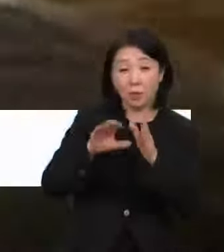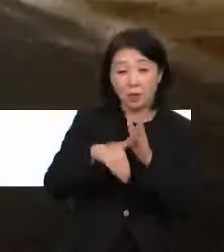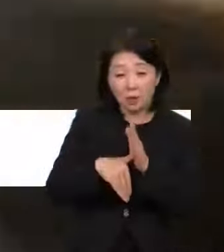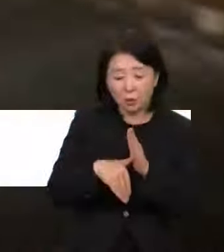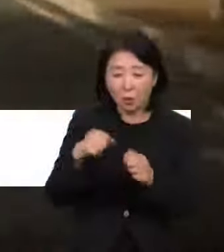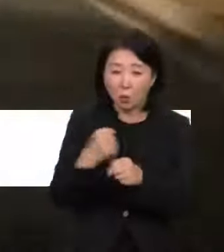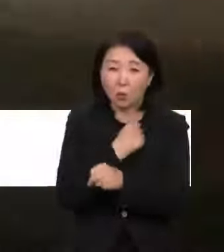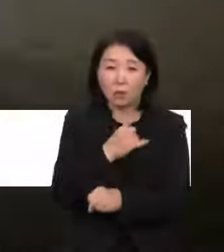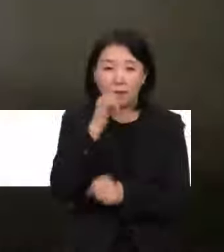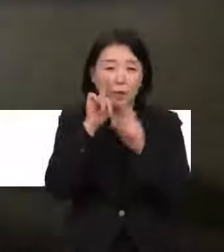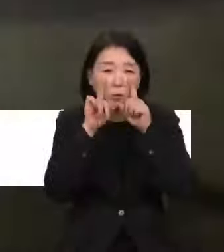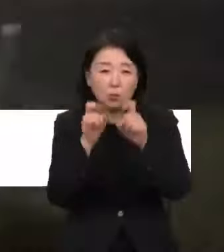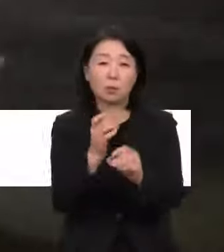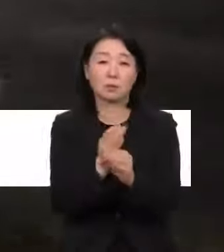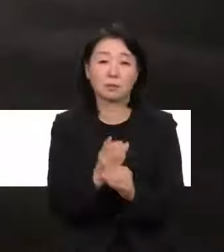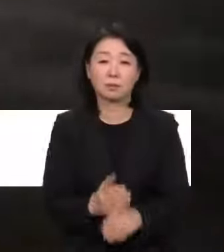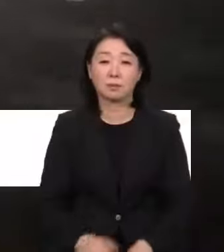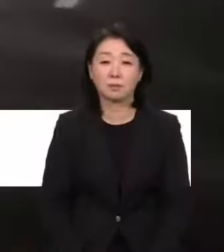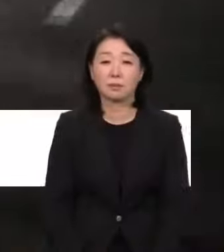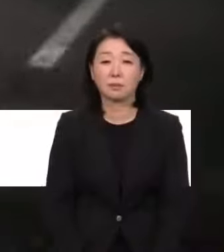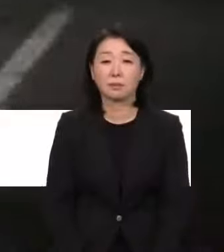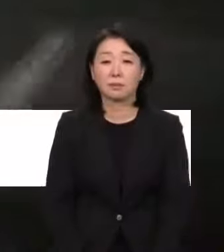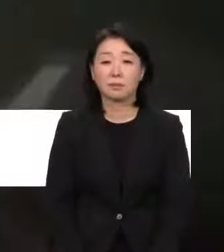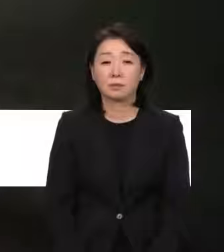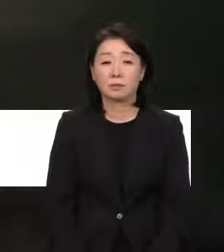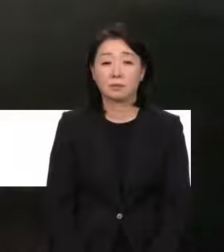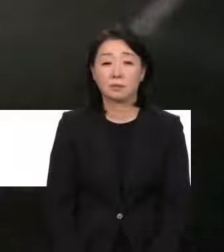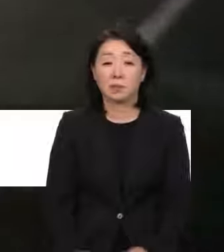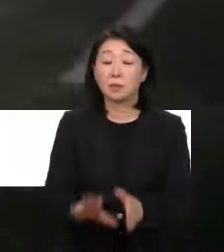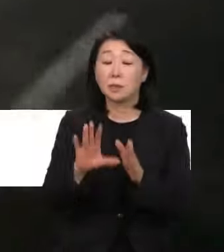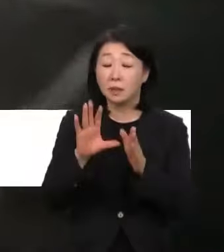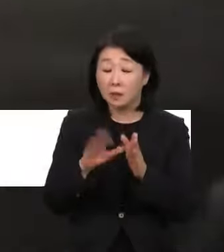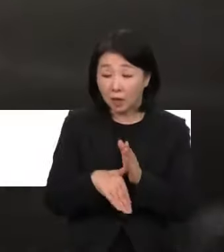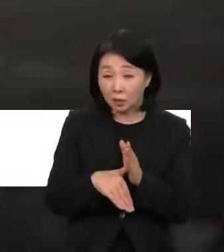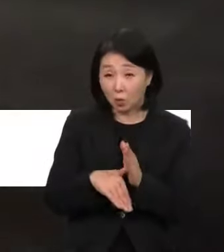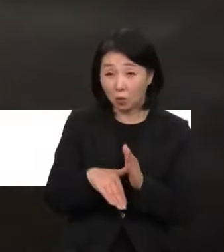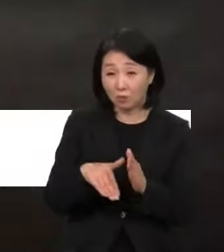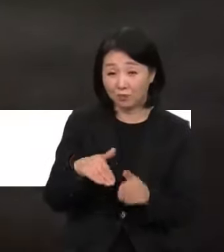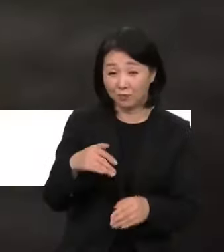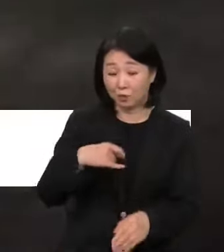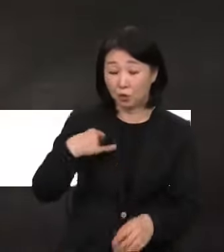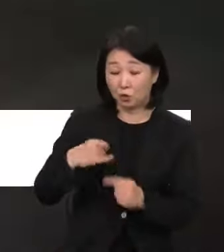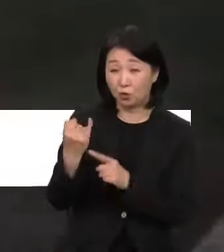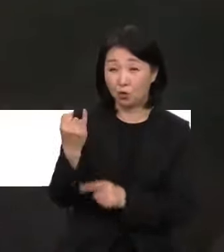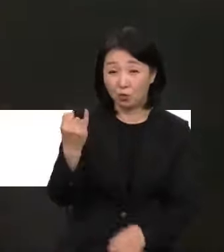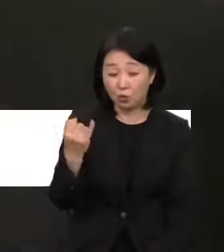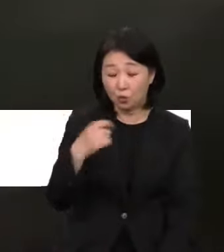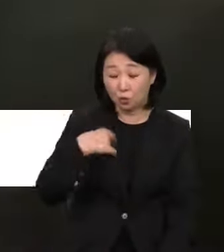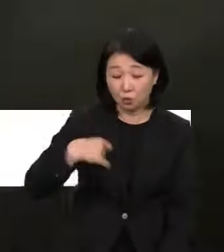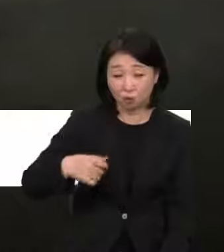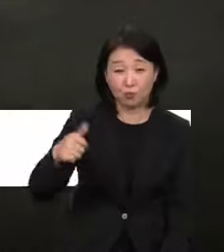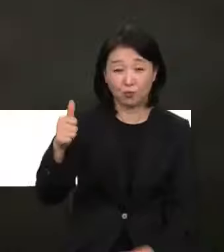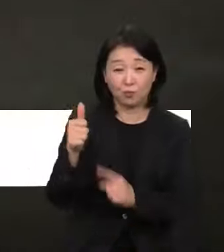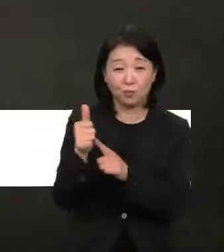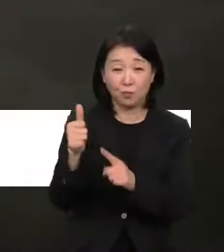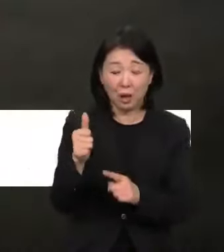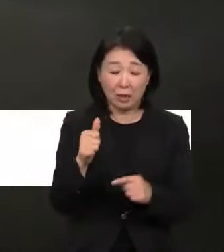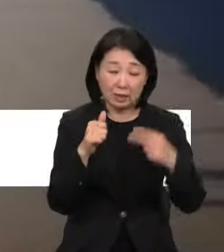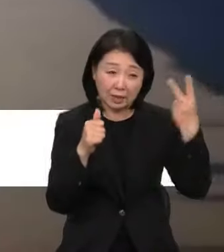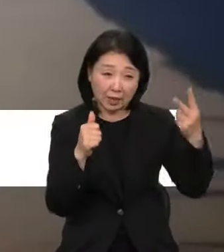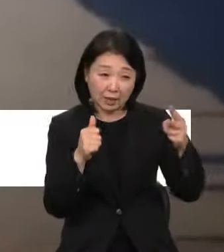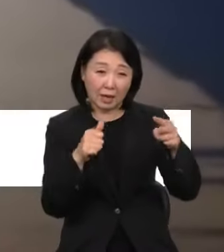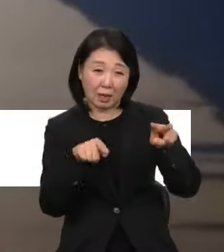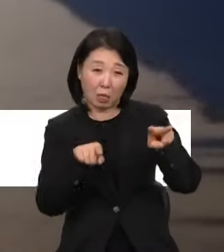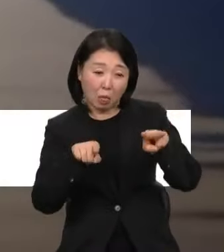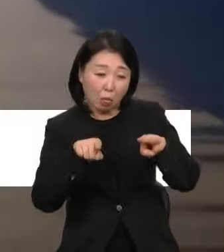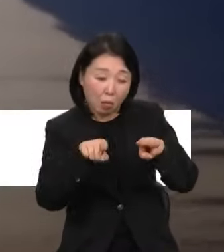조작이 있었다는 의혹도 추가로 제기됐습니다. 당시에도 중국의 류흥량이 경기 막판 케냐 선수들을 제치고 2초